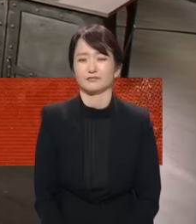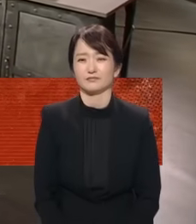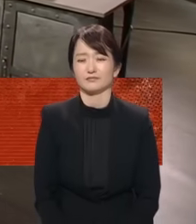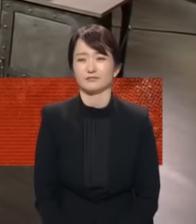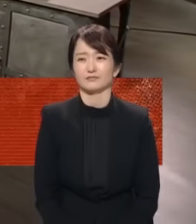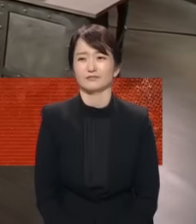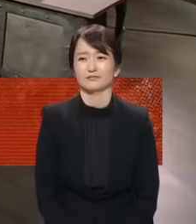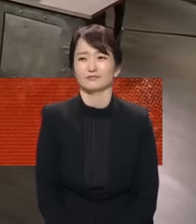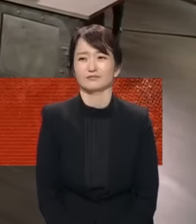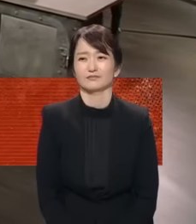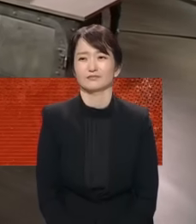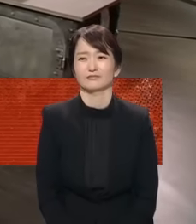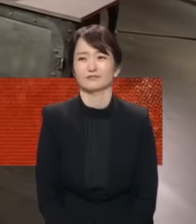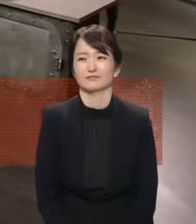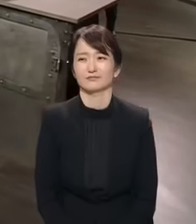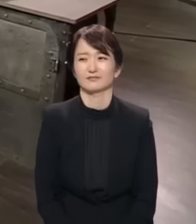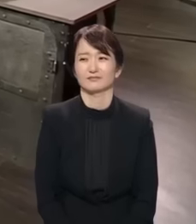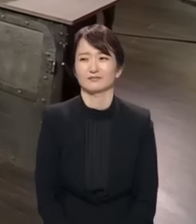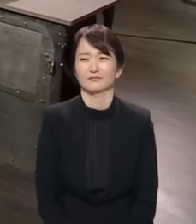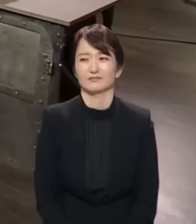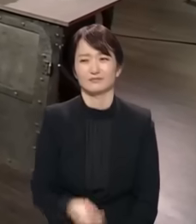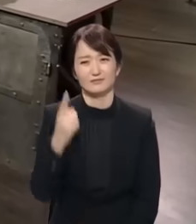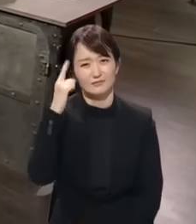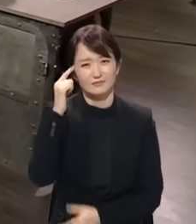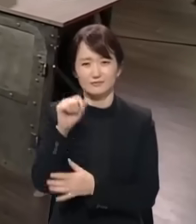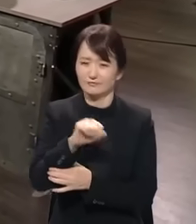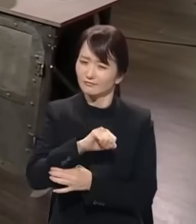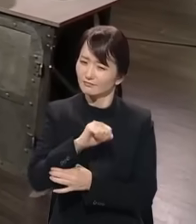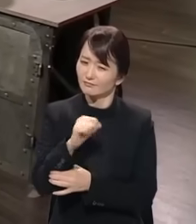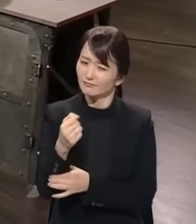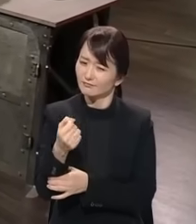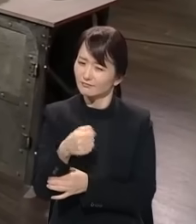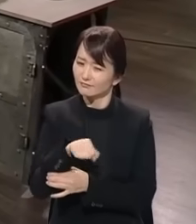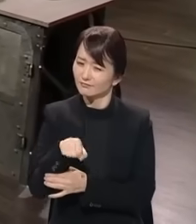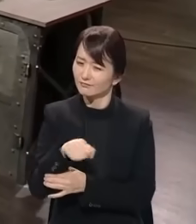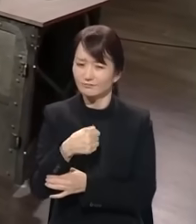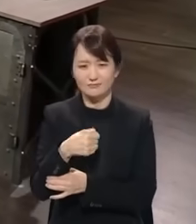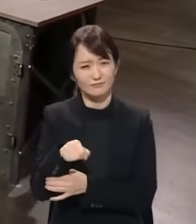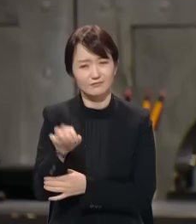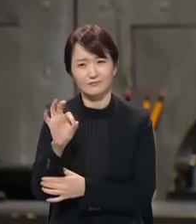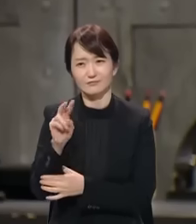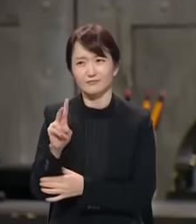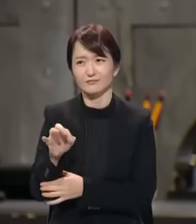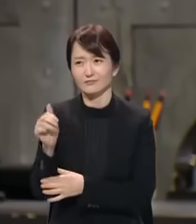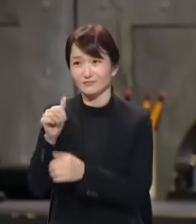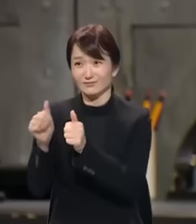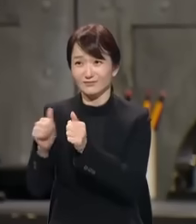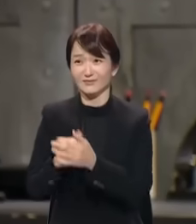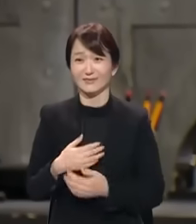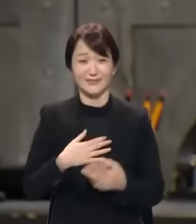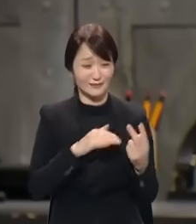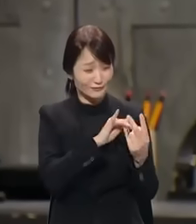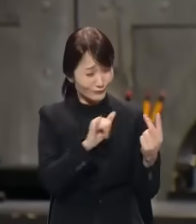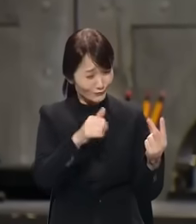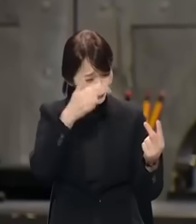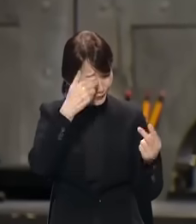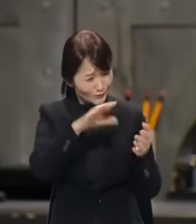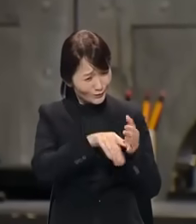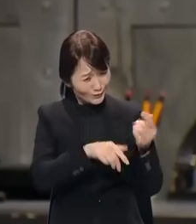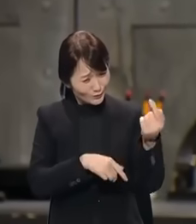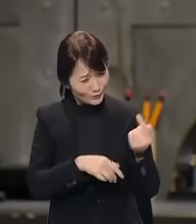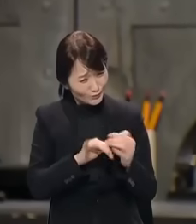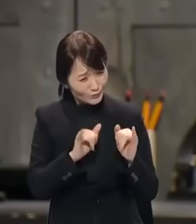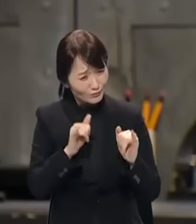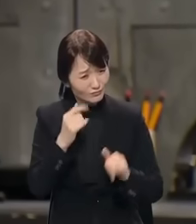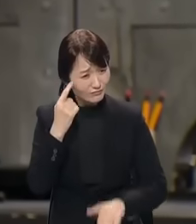자, 계속 고개를 막 갸우뚱갸우뚱 하고 계시는 우리 양 변호사님. 저는 두 분이 조선시대에서 오신 거 아닌가 하는 생각이 들